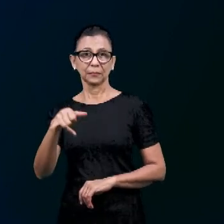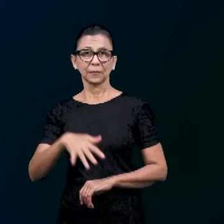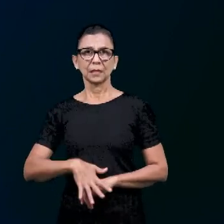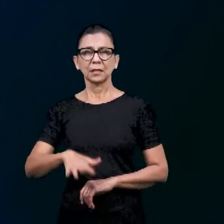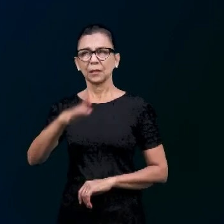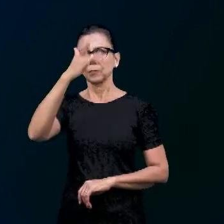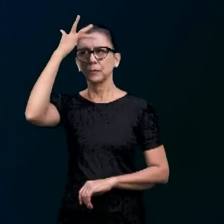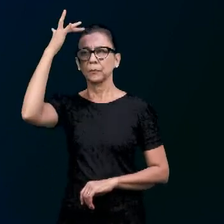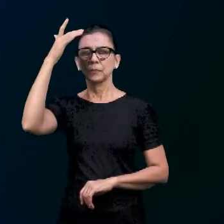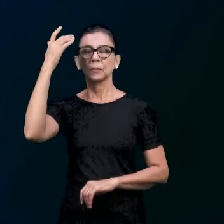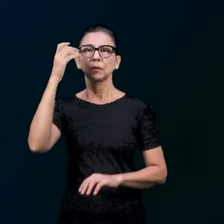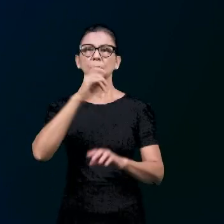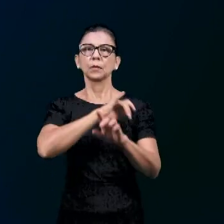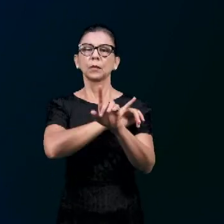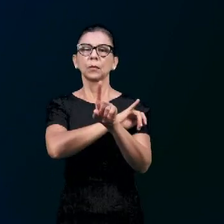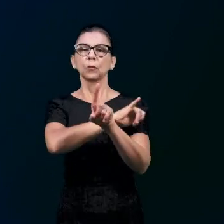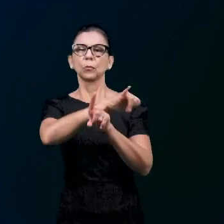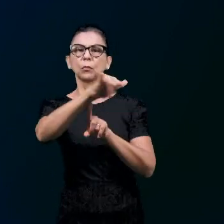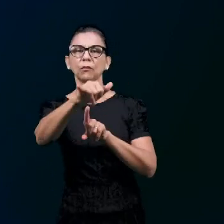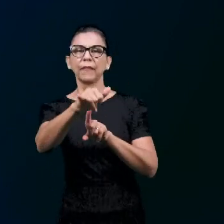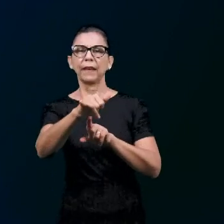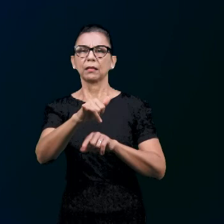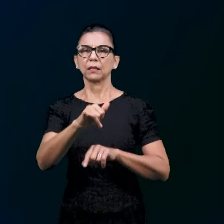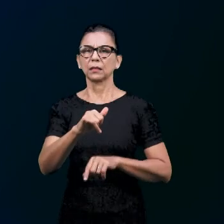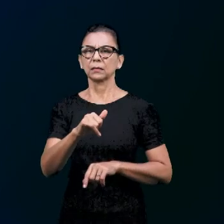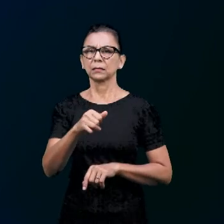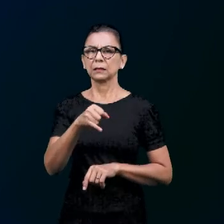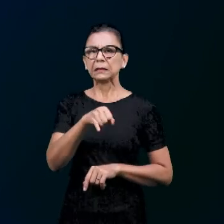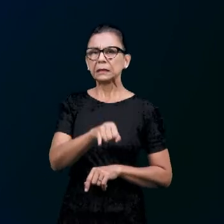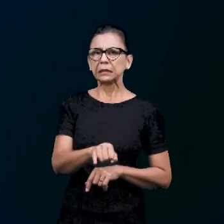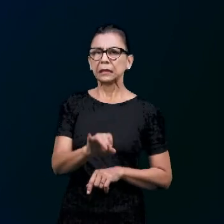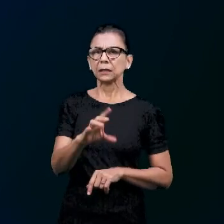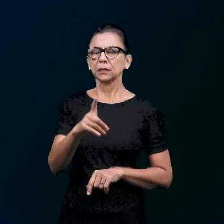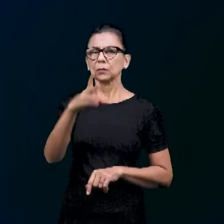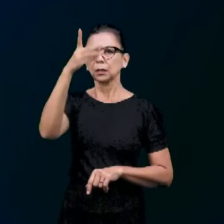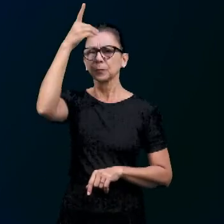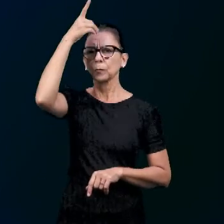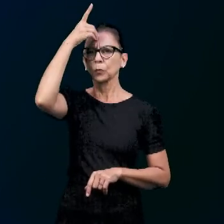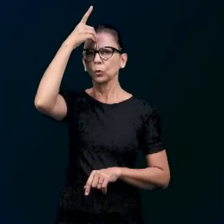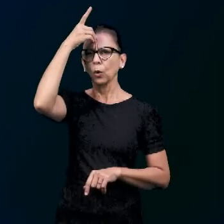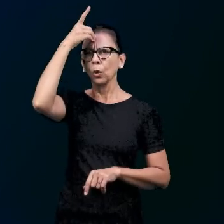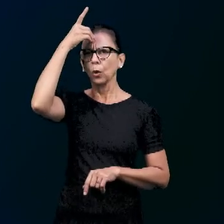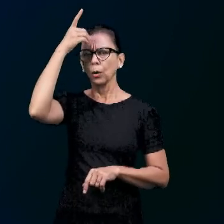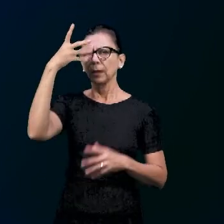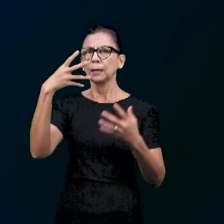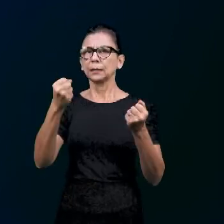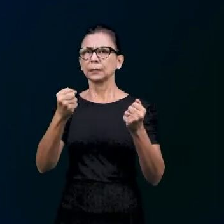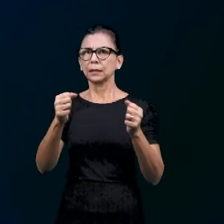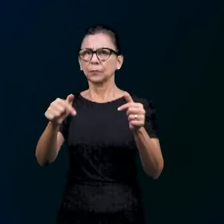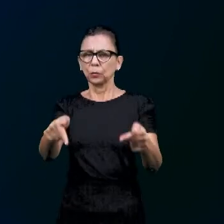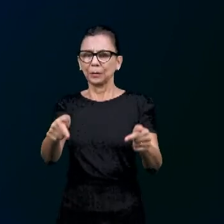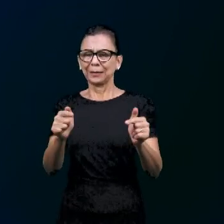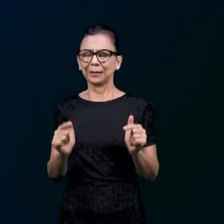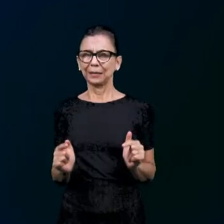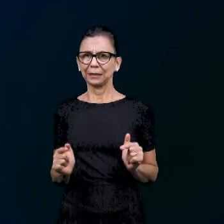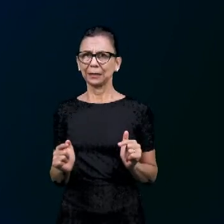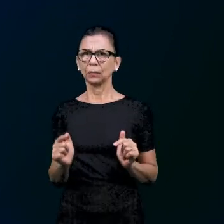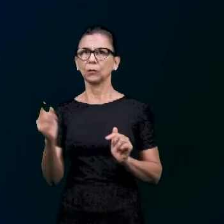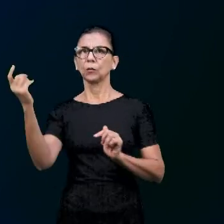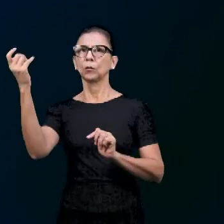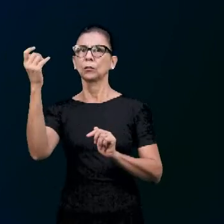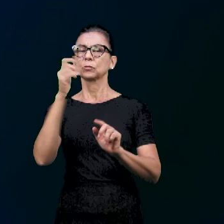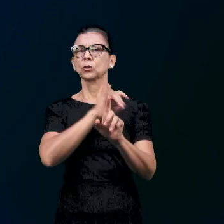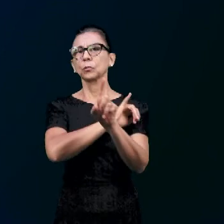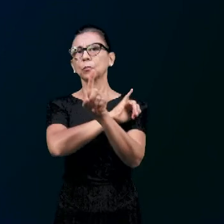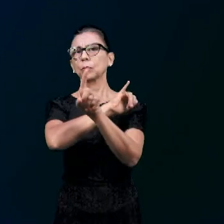prophète ou la prophétie, même qu'il n'a pas le don de prophétie, il reçoit la même récompense de prophète. La réponse c'est oui. Et nous